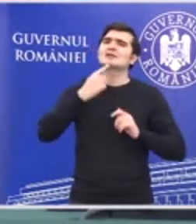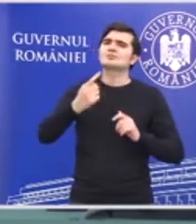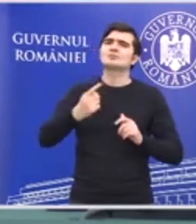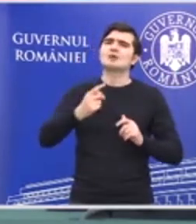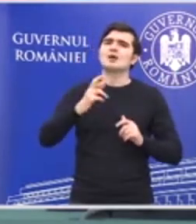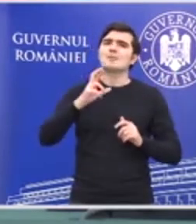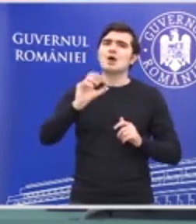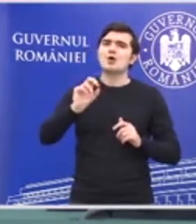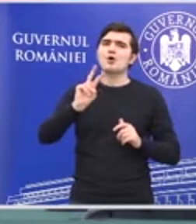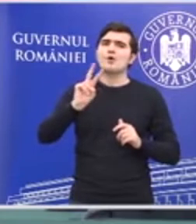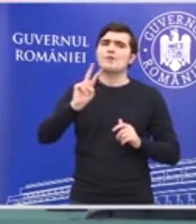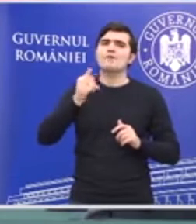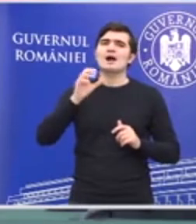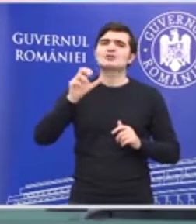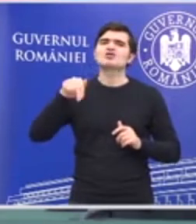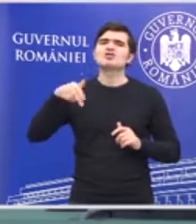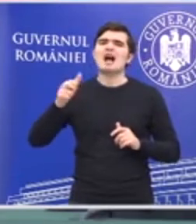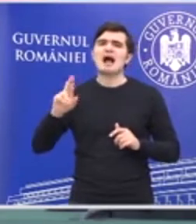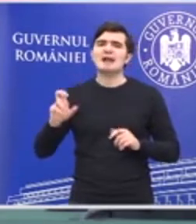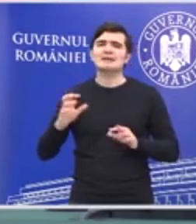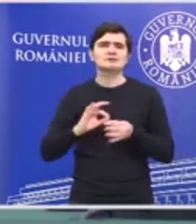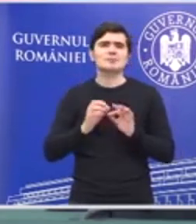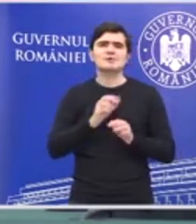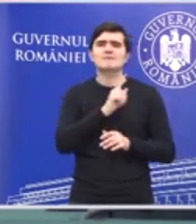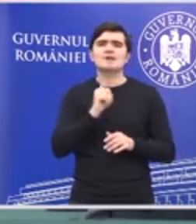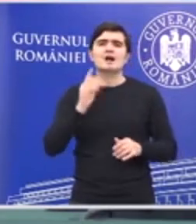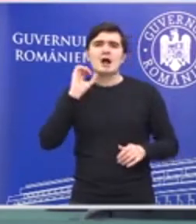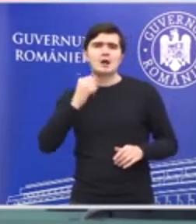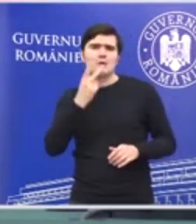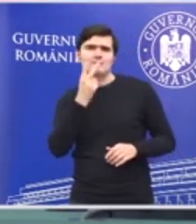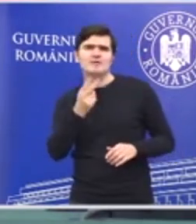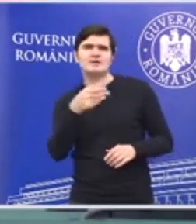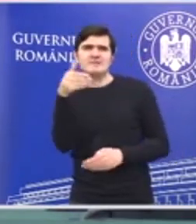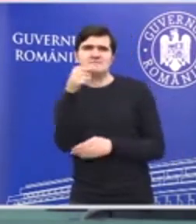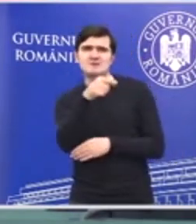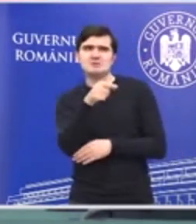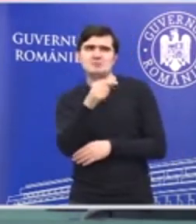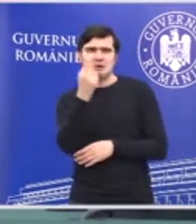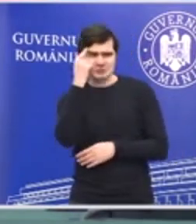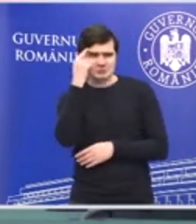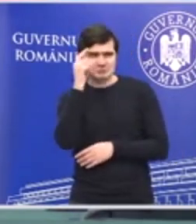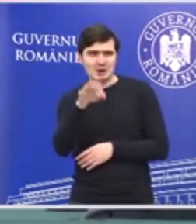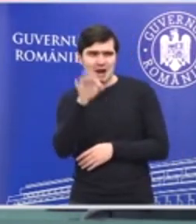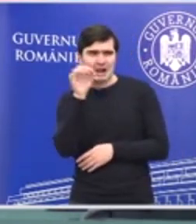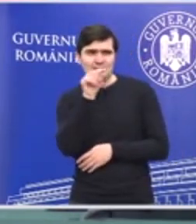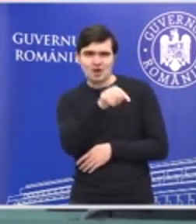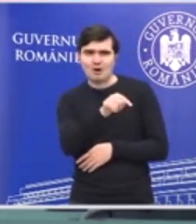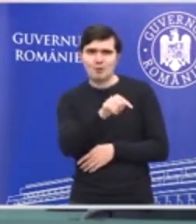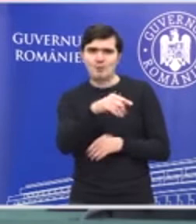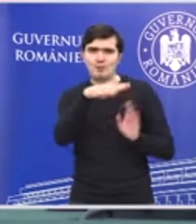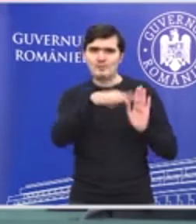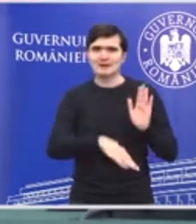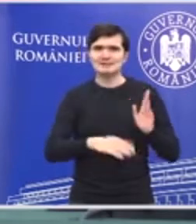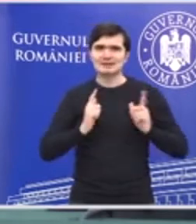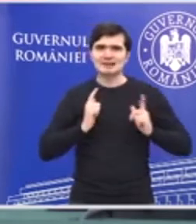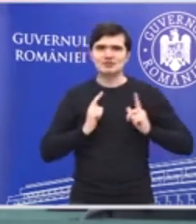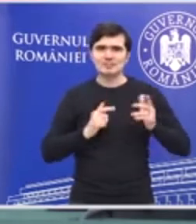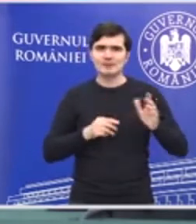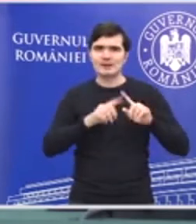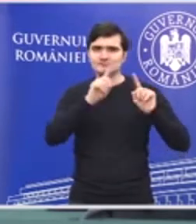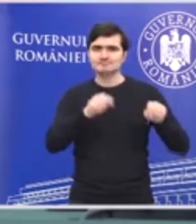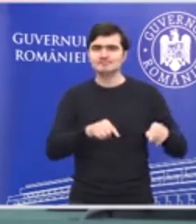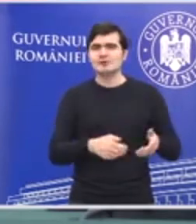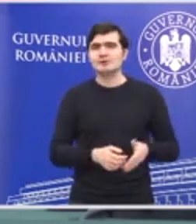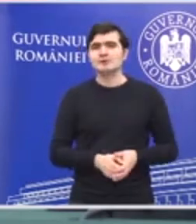rovaccinare, așa încât este opțiunea fiecarei persoane să-și aleagă, să opteze pentru lista de așteptare a unui centru. Dar